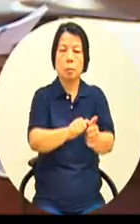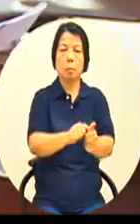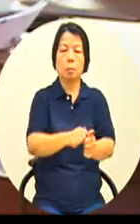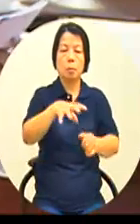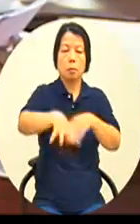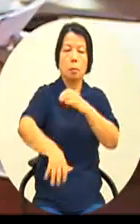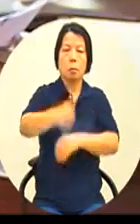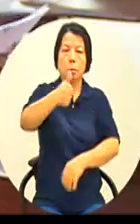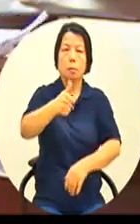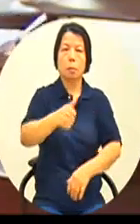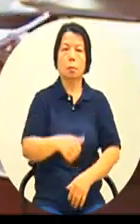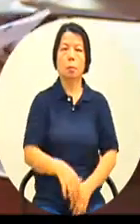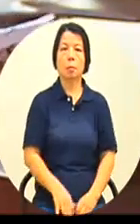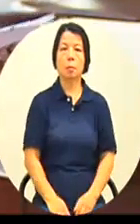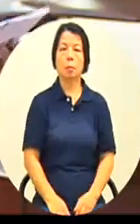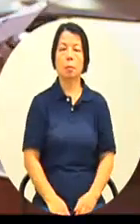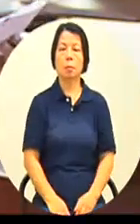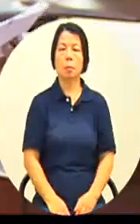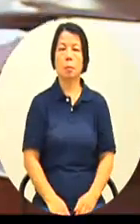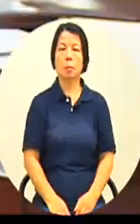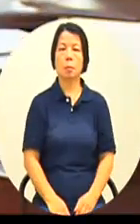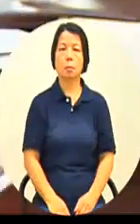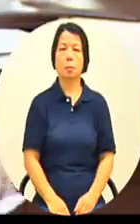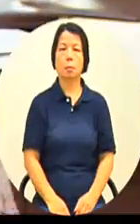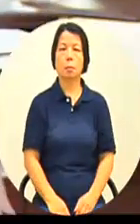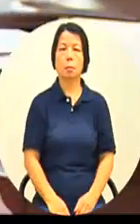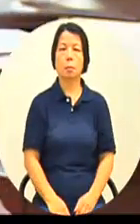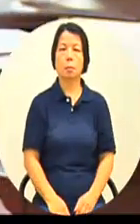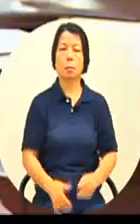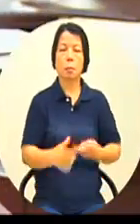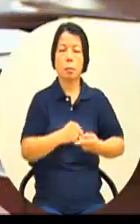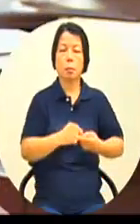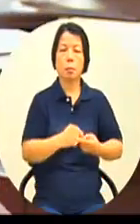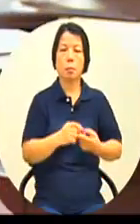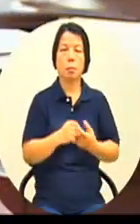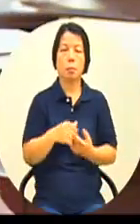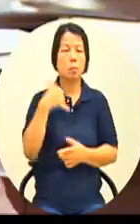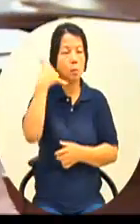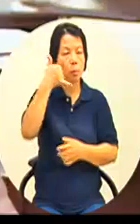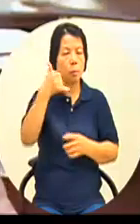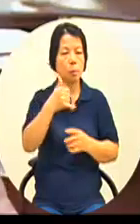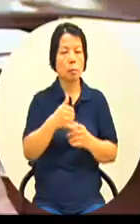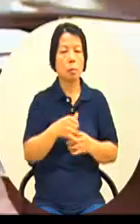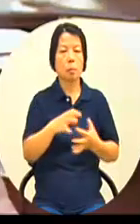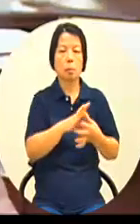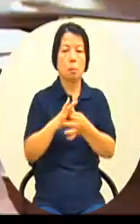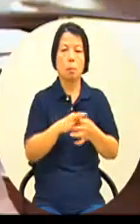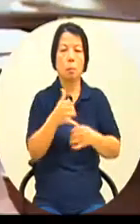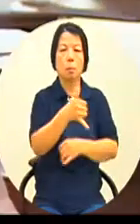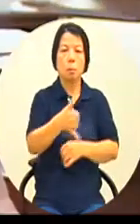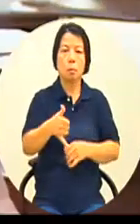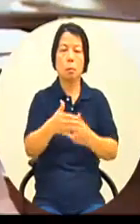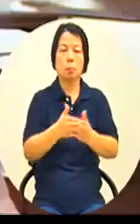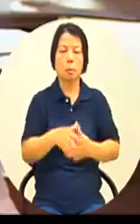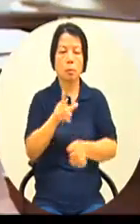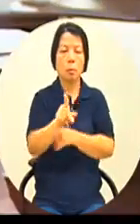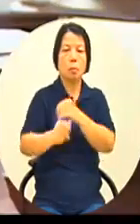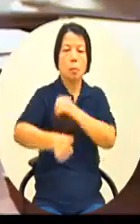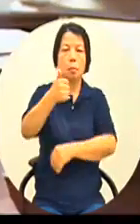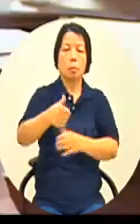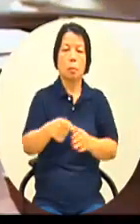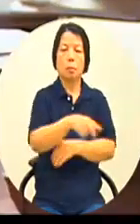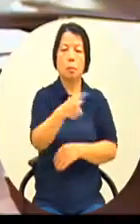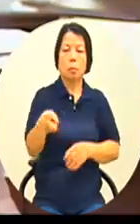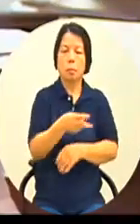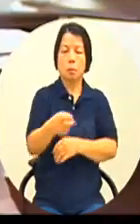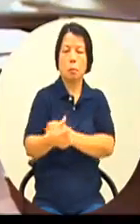副局长对不对吼？迄个吴明昌啊，吼，啊，加迄个联络员的，吼，诶，宋联络员的，啊，加咱的科长对不对嘛？足支持咧